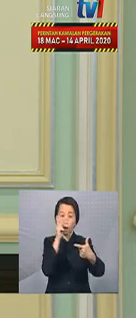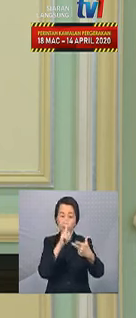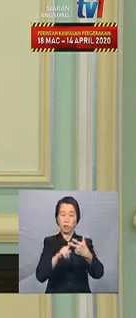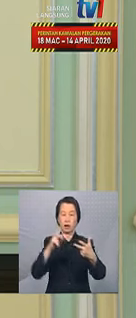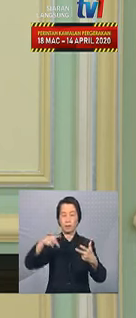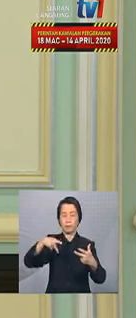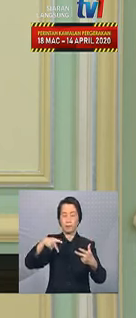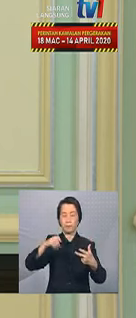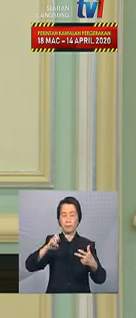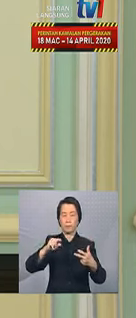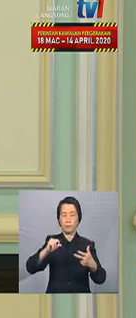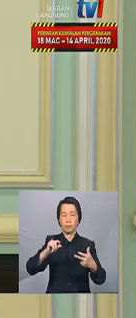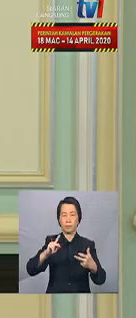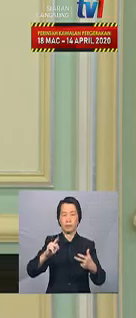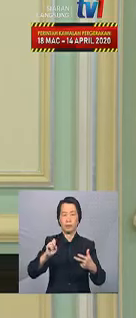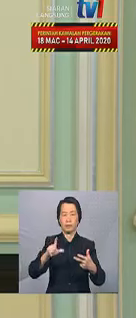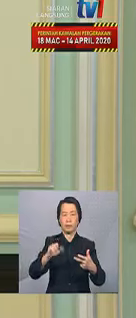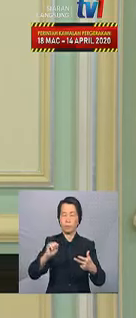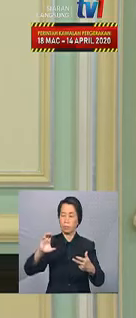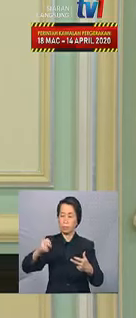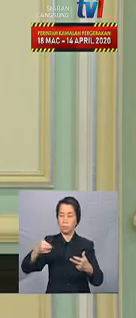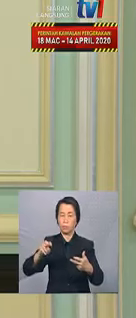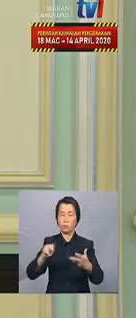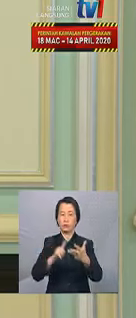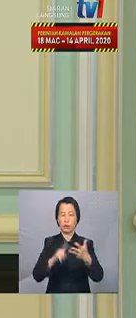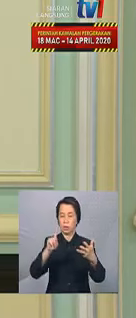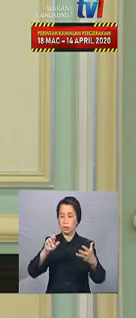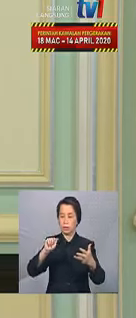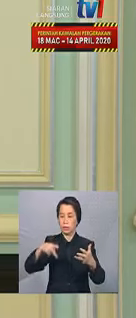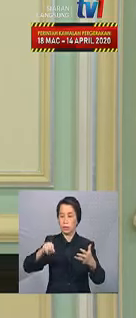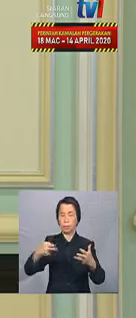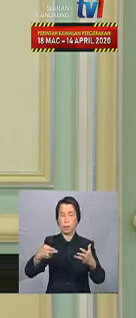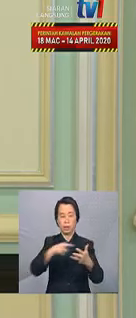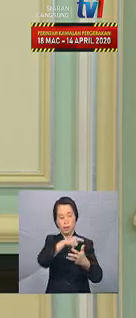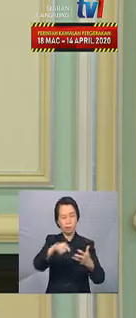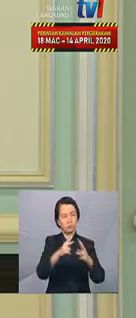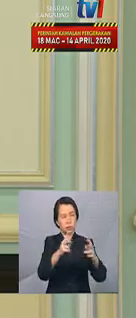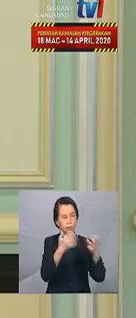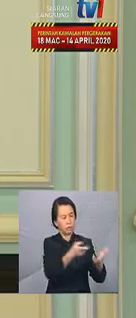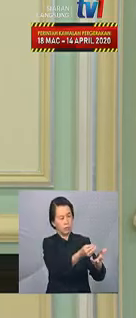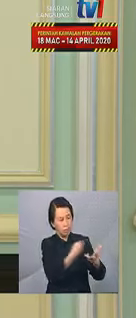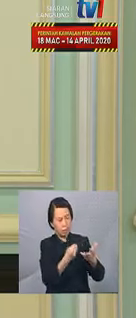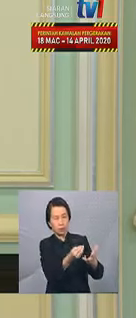Cepa dan penjara Tapah di atas sumbangan yang amat diperlukan ketika ini.